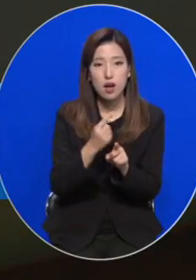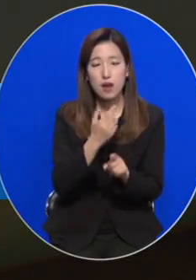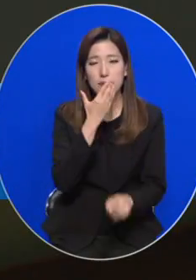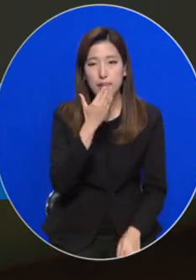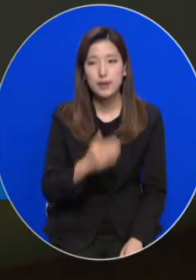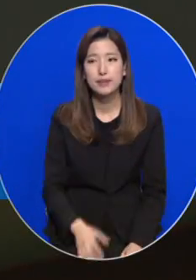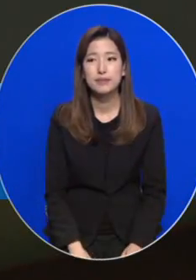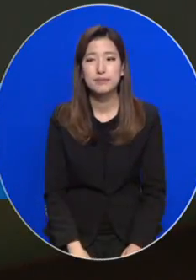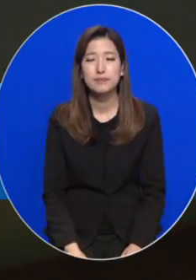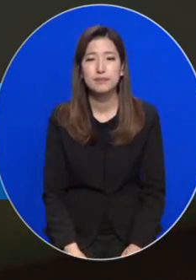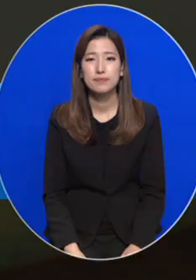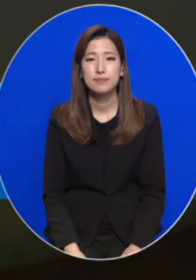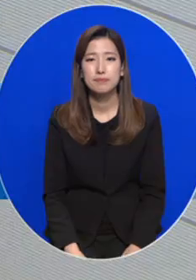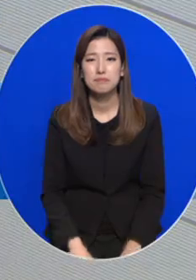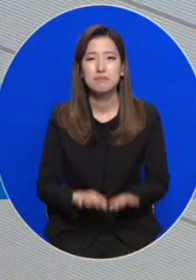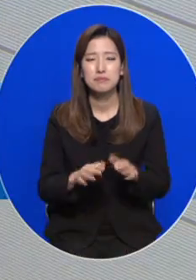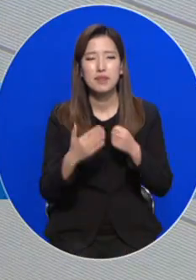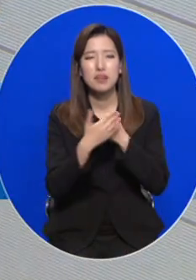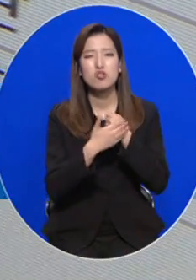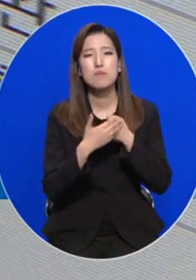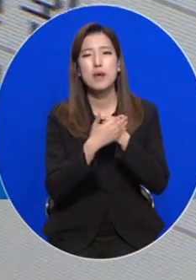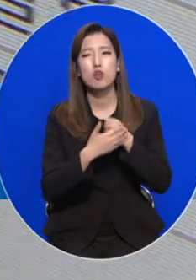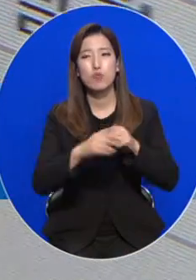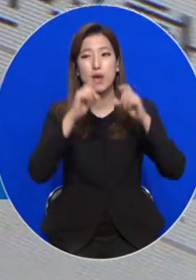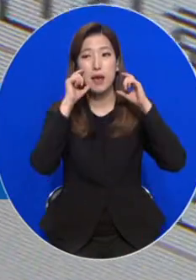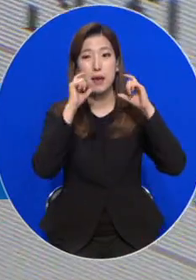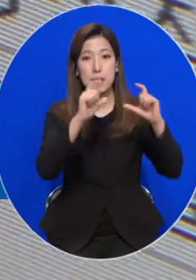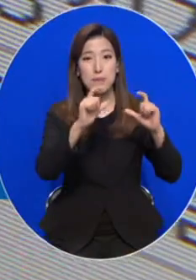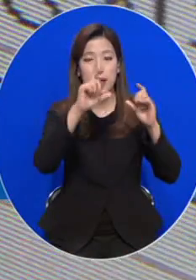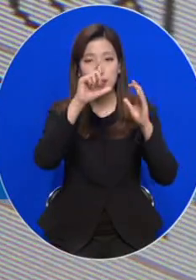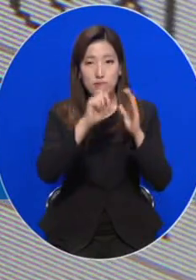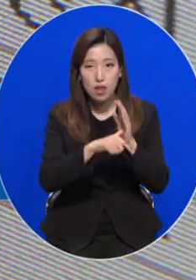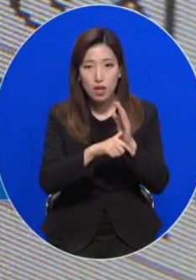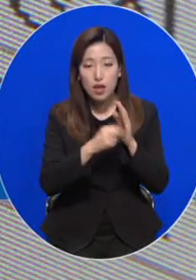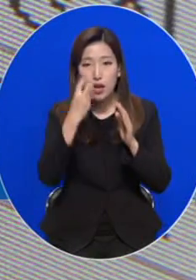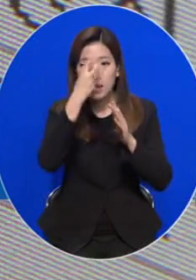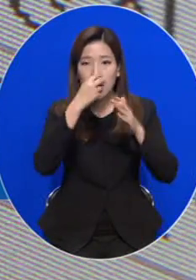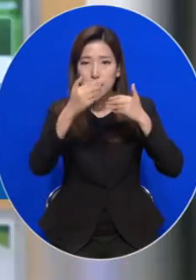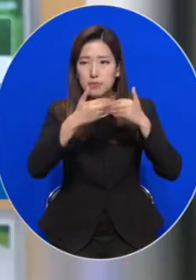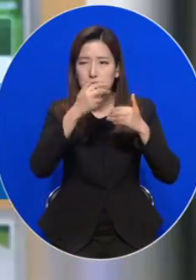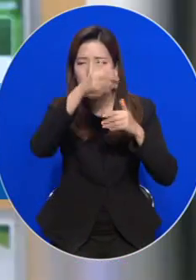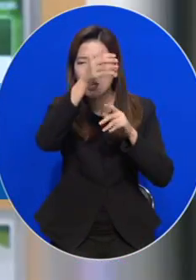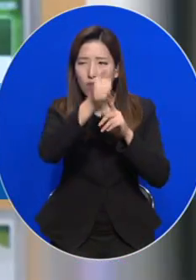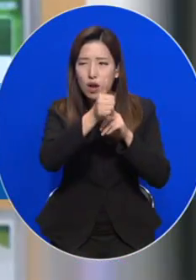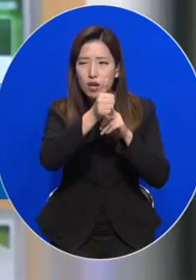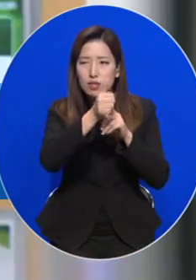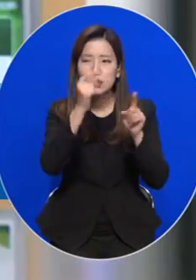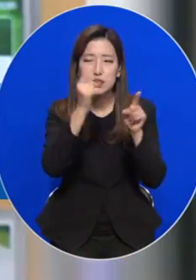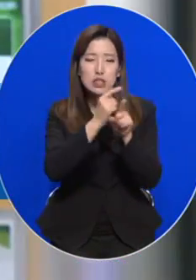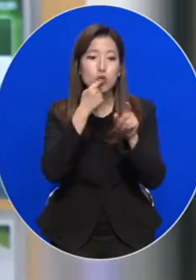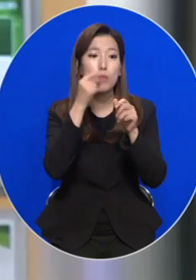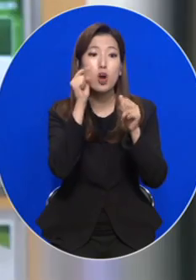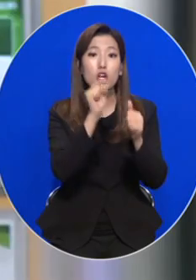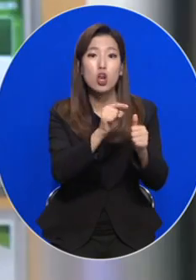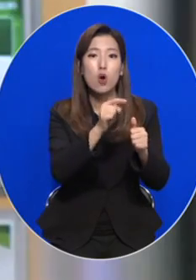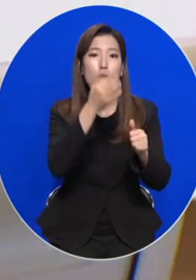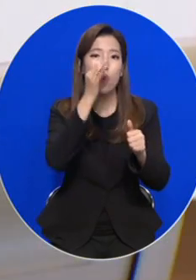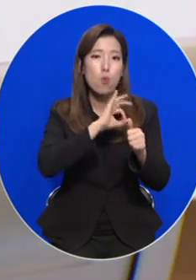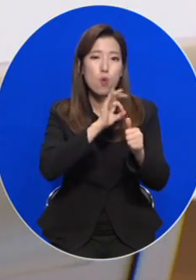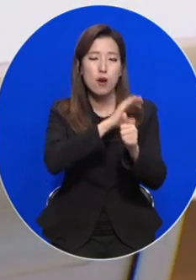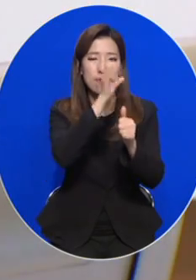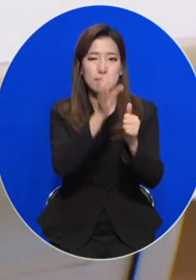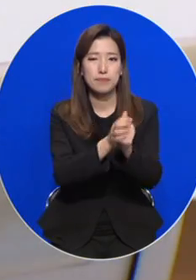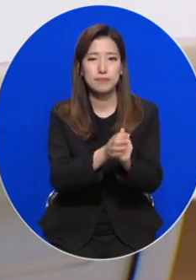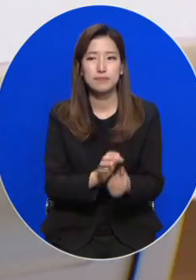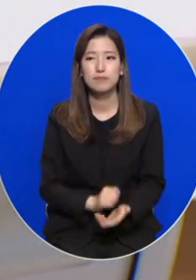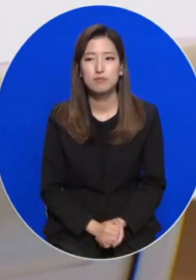위해 선고유예 또는 집행유예 때 내리는 보호관찰관 감독 치료 명령의 실효성을 높일 것을 권고했습니다. 또 무연고로